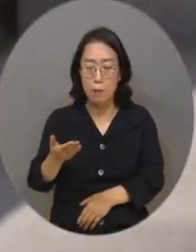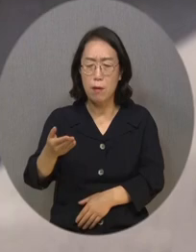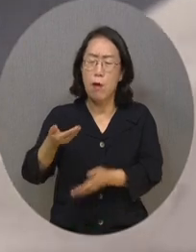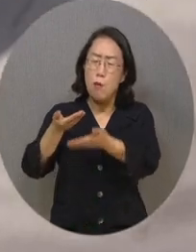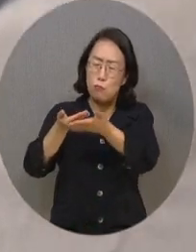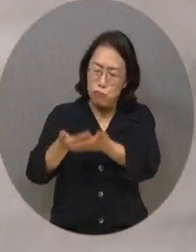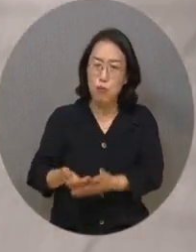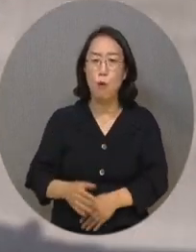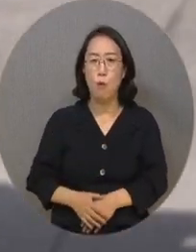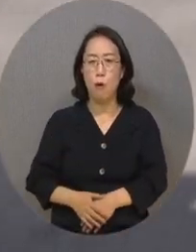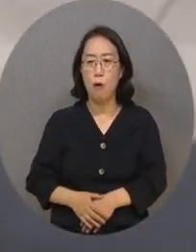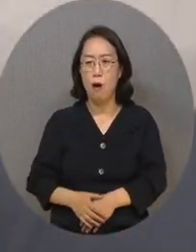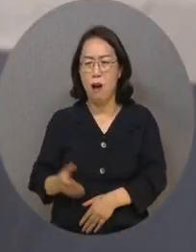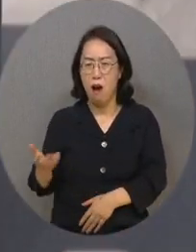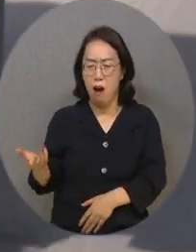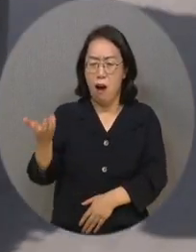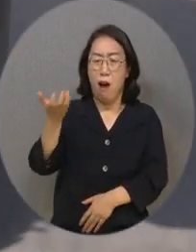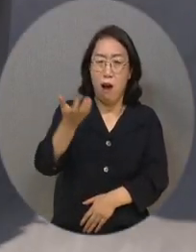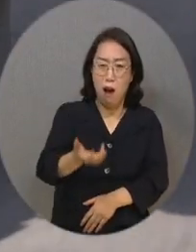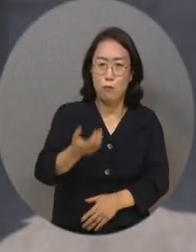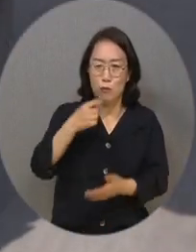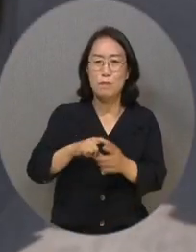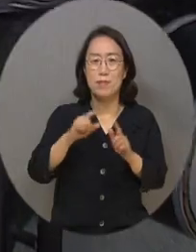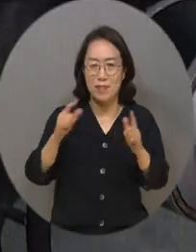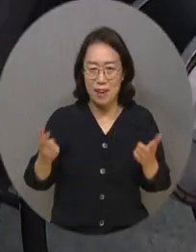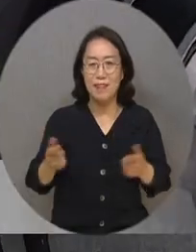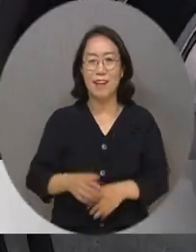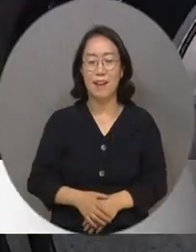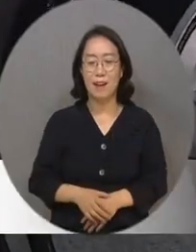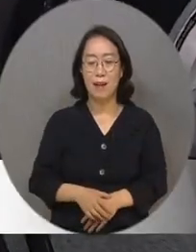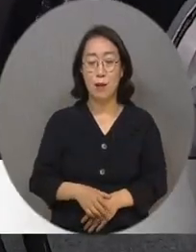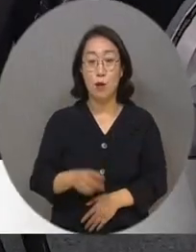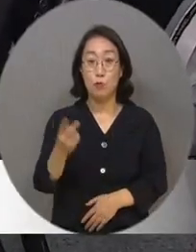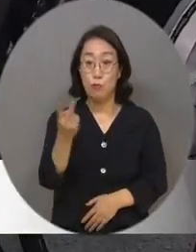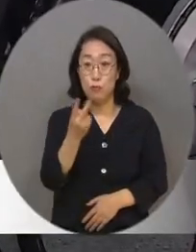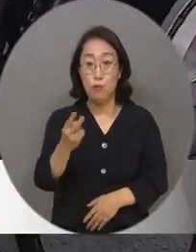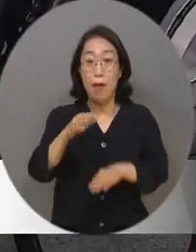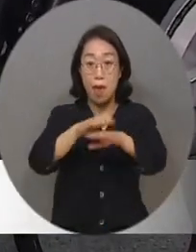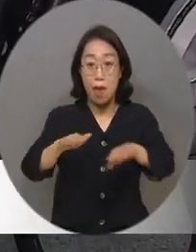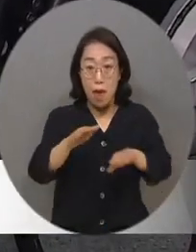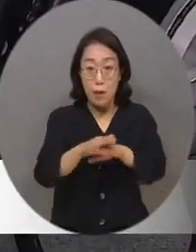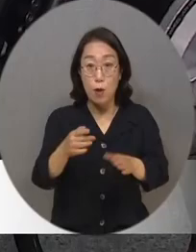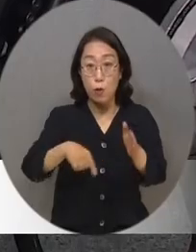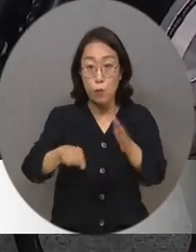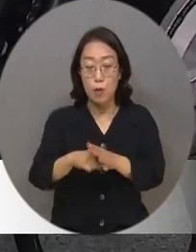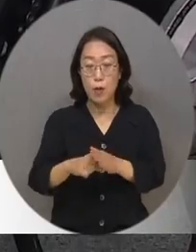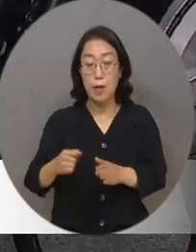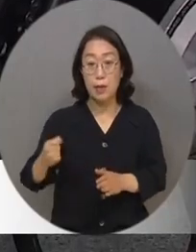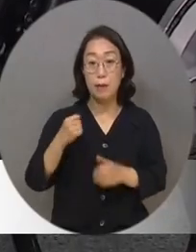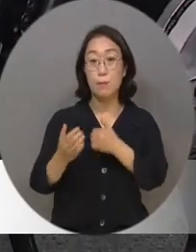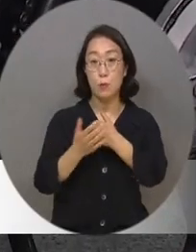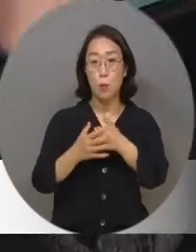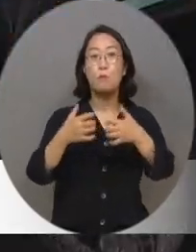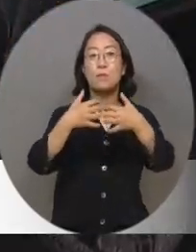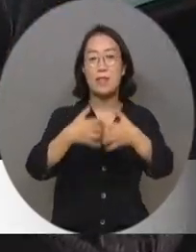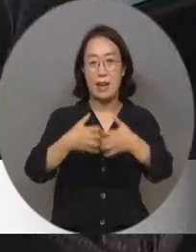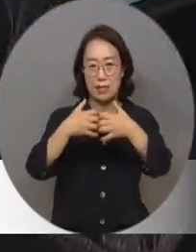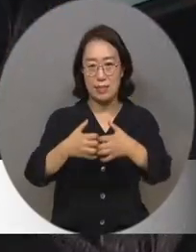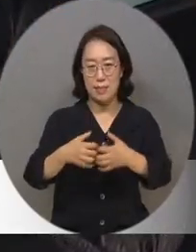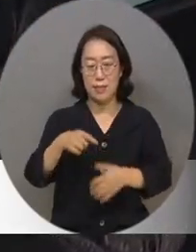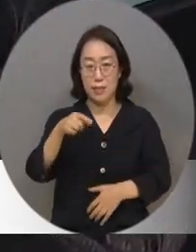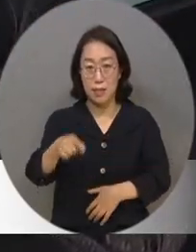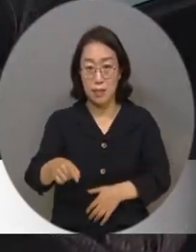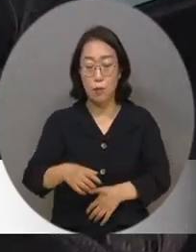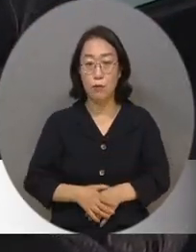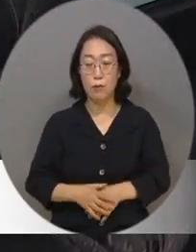무거워 휴대성이 낮은 특징을 갖고 있습니다. 이를 해소하고자 만들어진 것이 동력 보조장치입니다. 수동